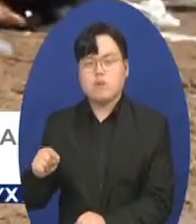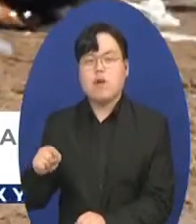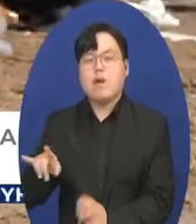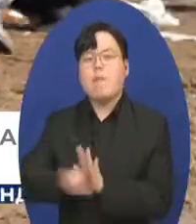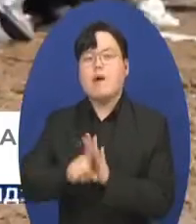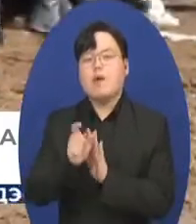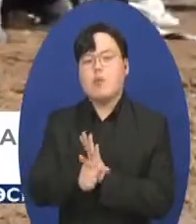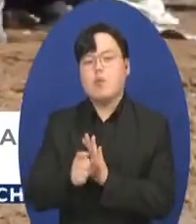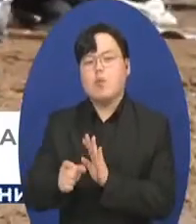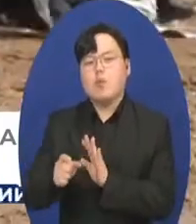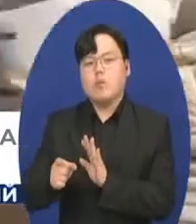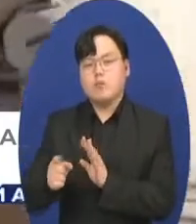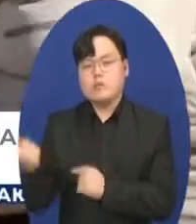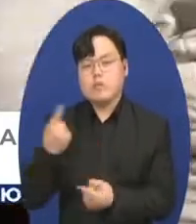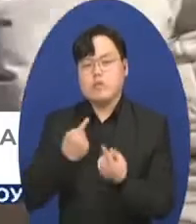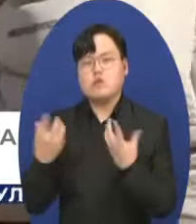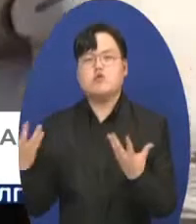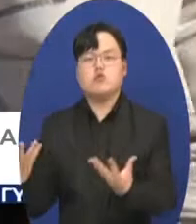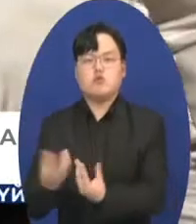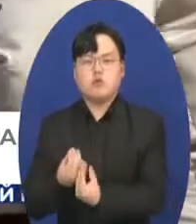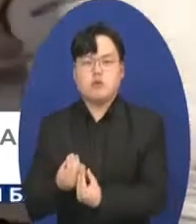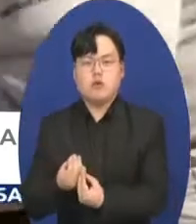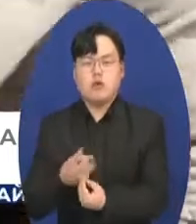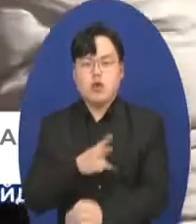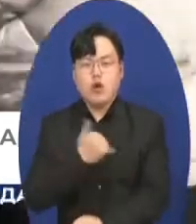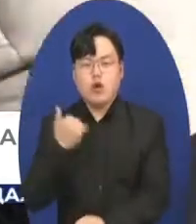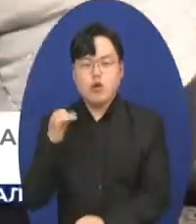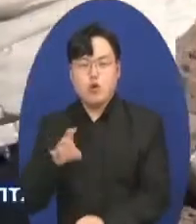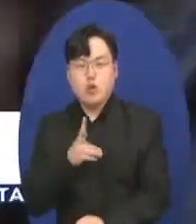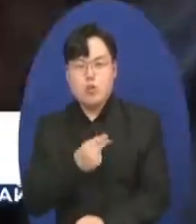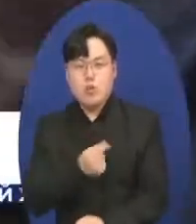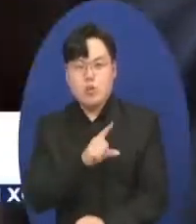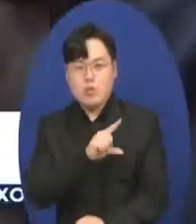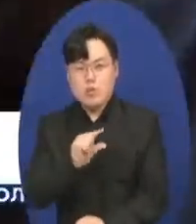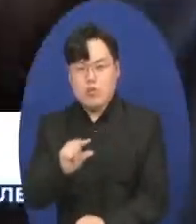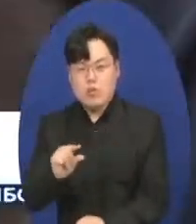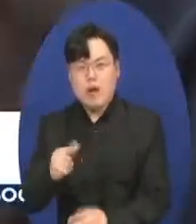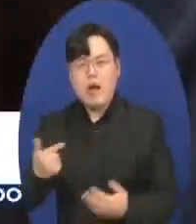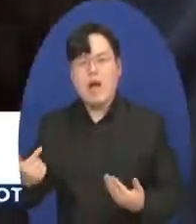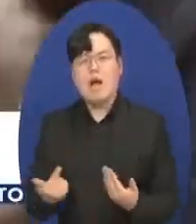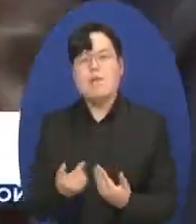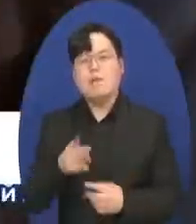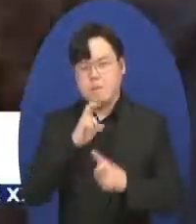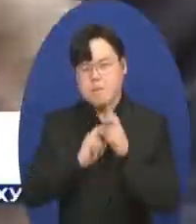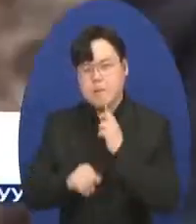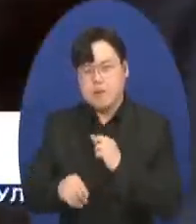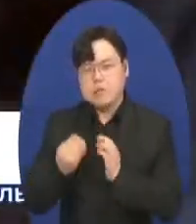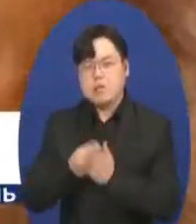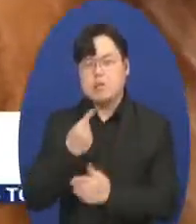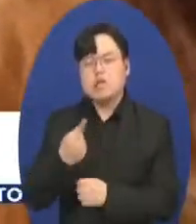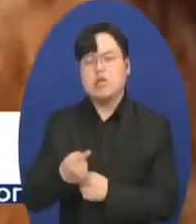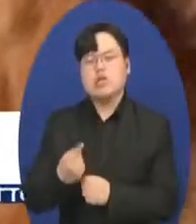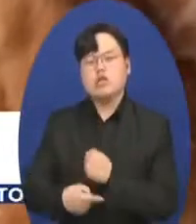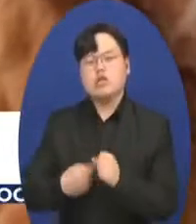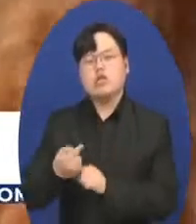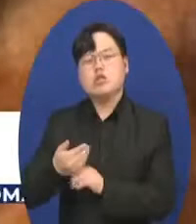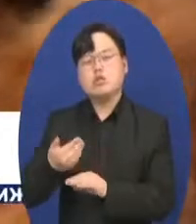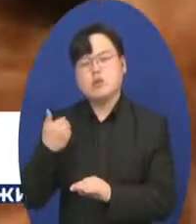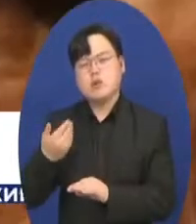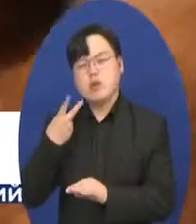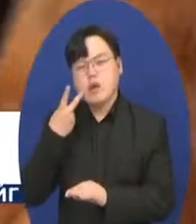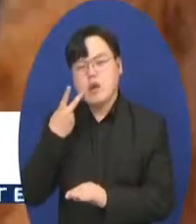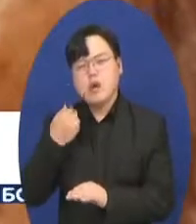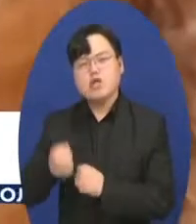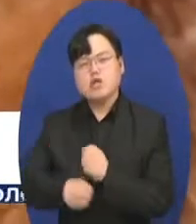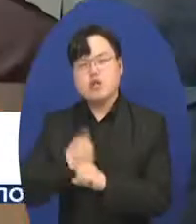ноолроо. Малчтын хувьд ноолрын үн буурч байгаа нь ахуй амьдралд хүн дээр нөлөөлж байгаагч хэлж байна. Жил бүрийн үдэд ямаага самнаж орлого